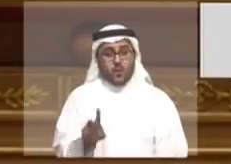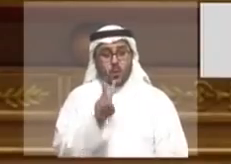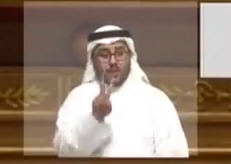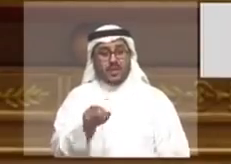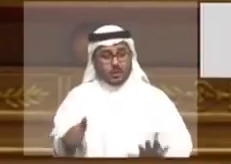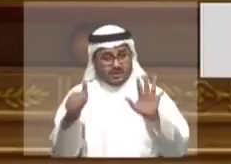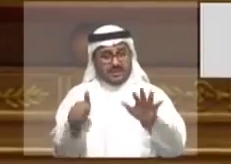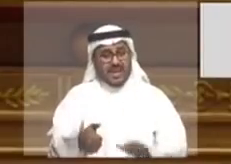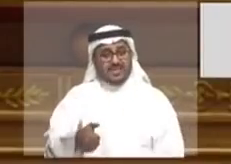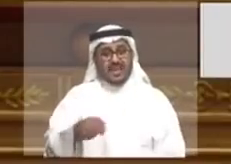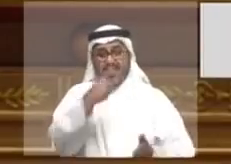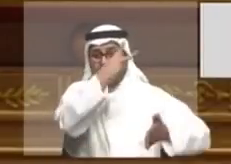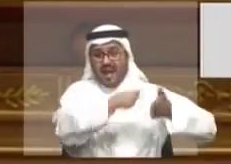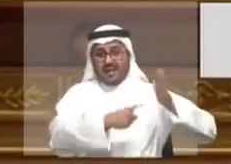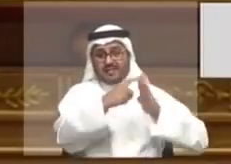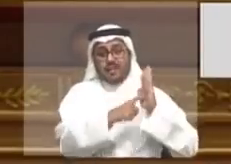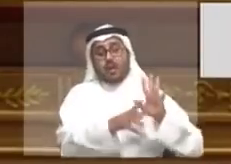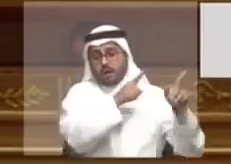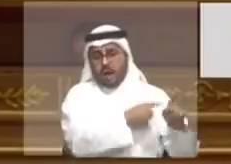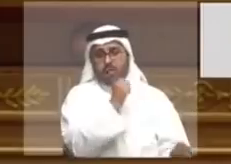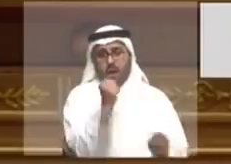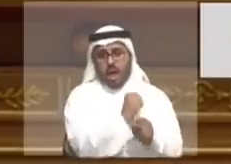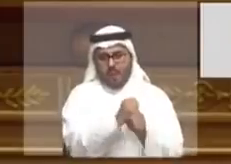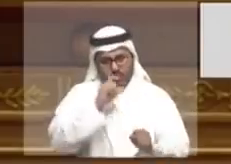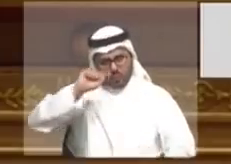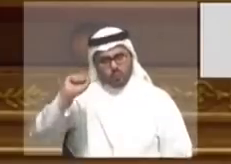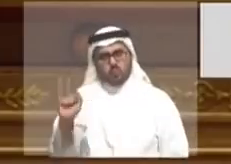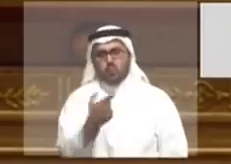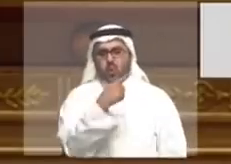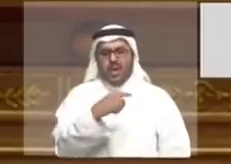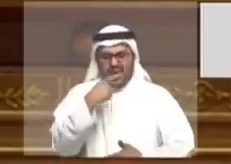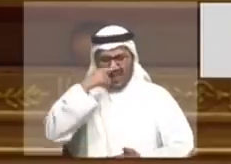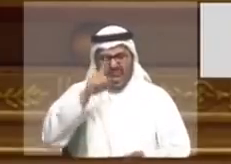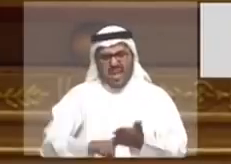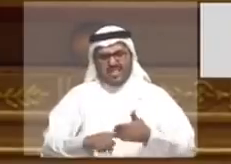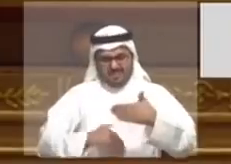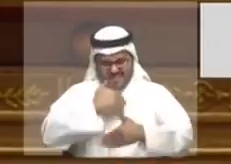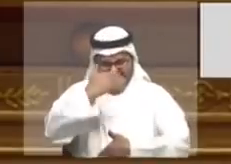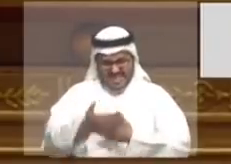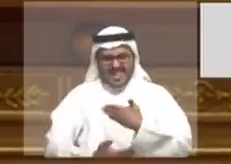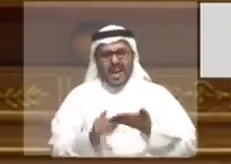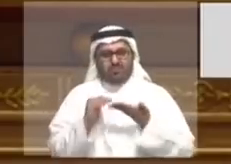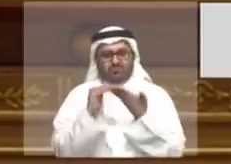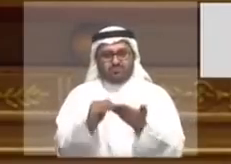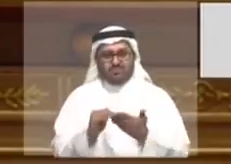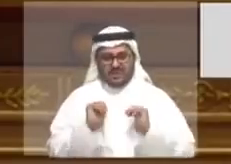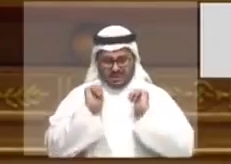2216 وندعو المجتمع الدولي للعمل على تهيئة كافة